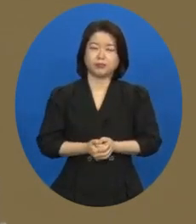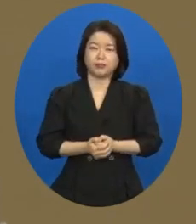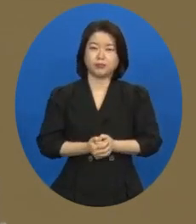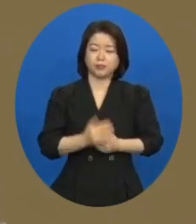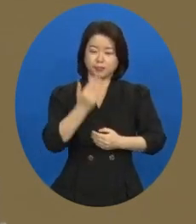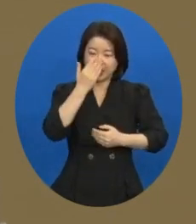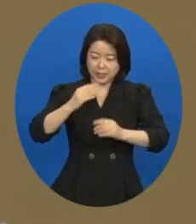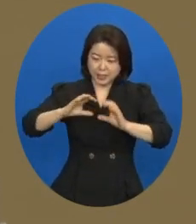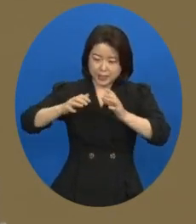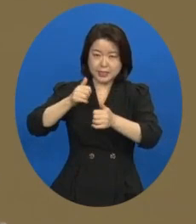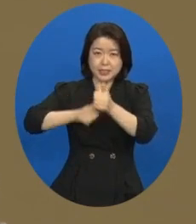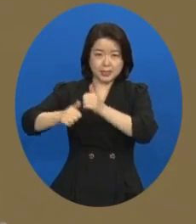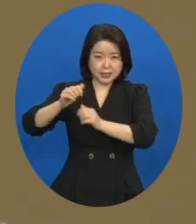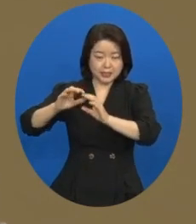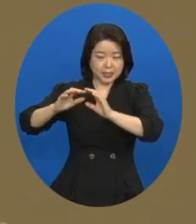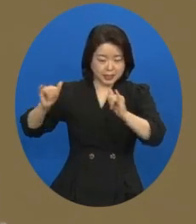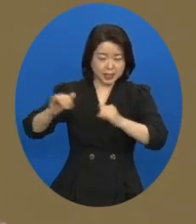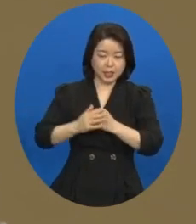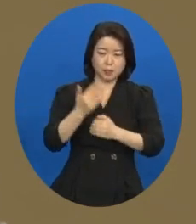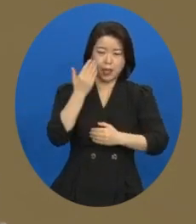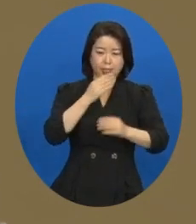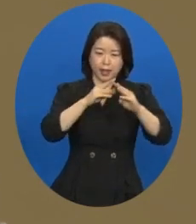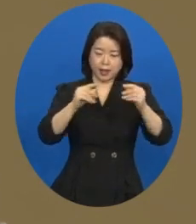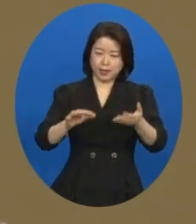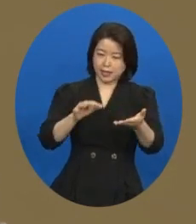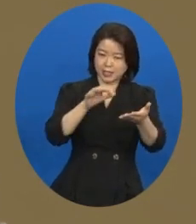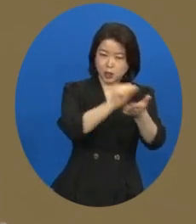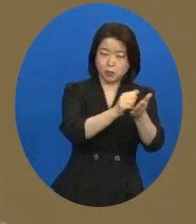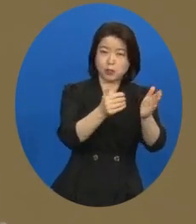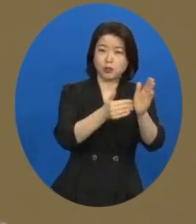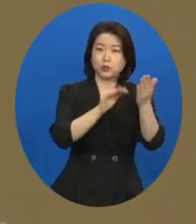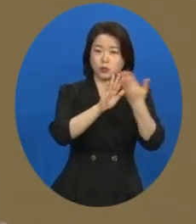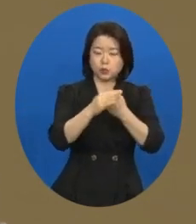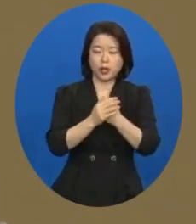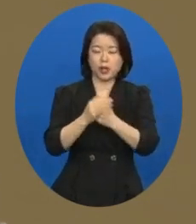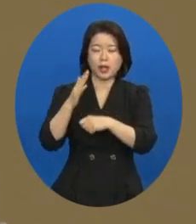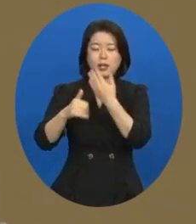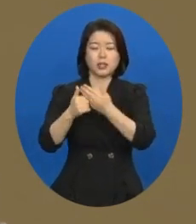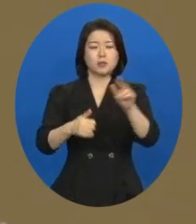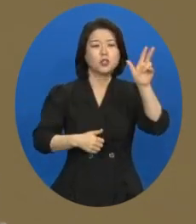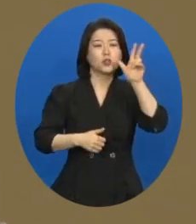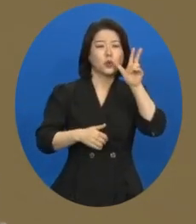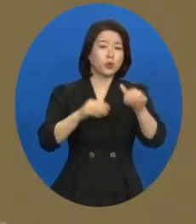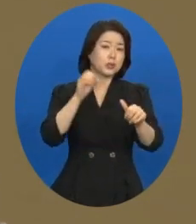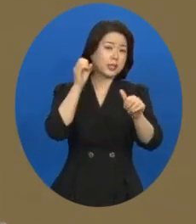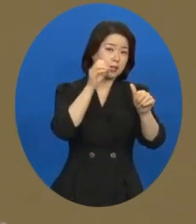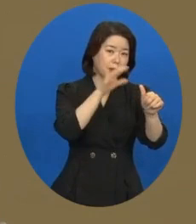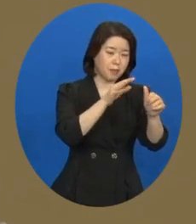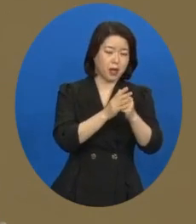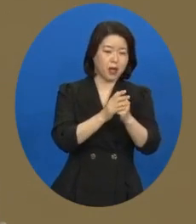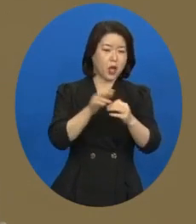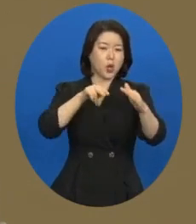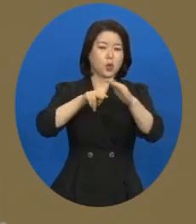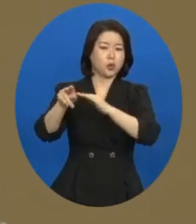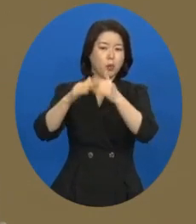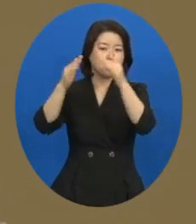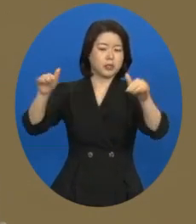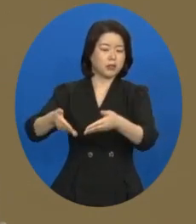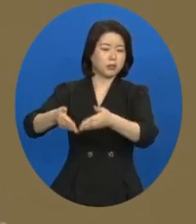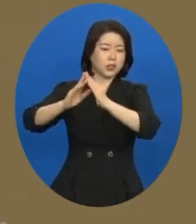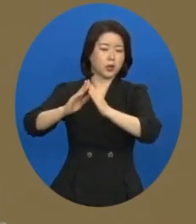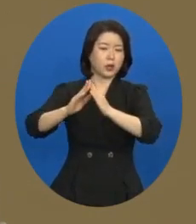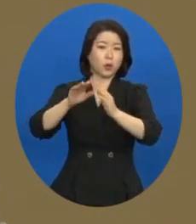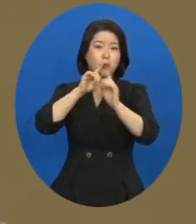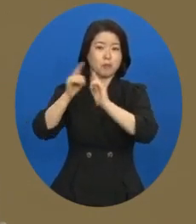이스라엘 백성들이 가나안 땅을 정복하고 하나님께서 여호수아에게 도피성을 만들라고